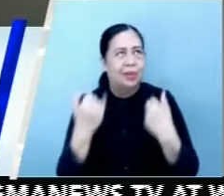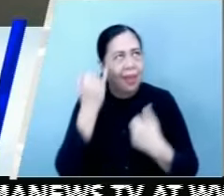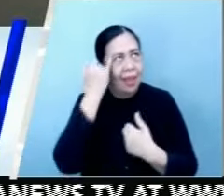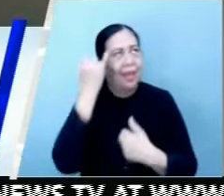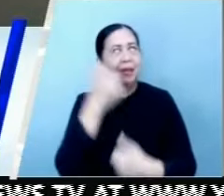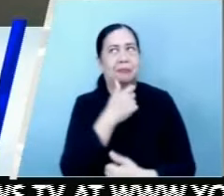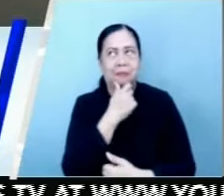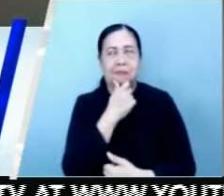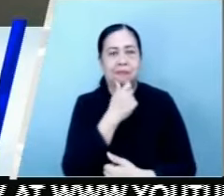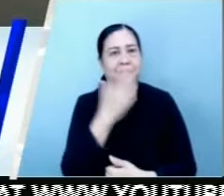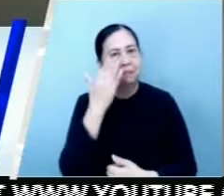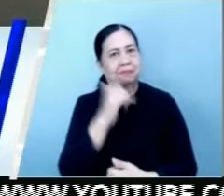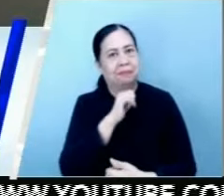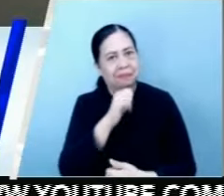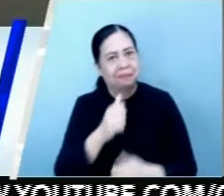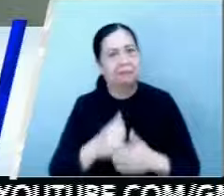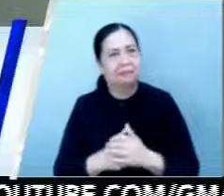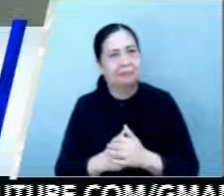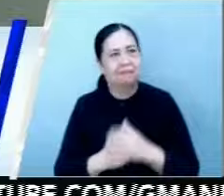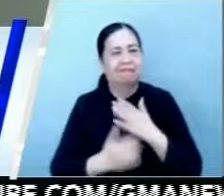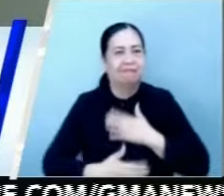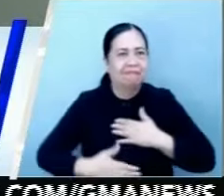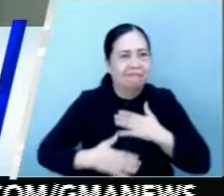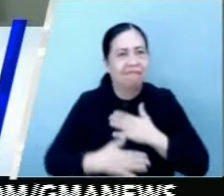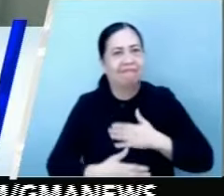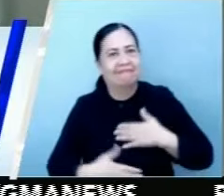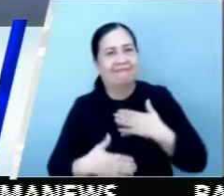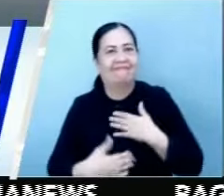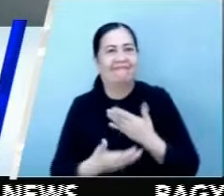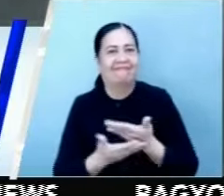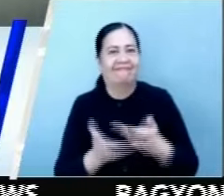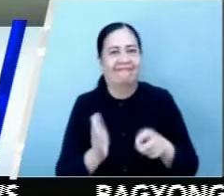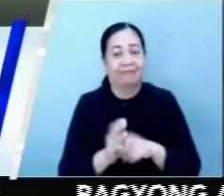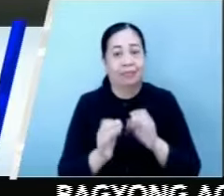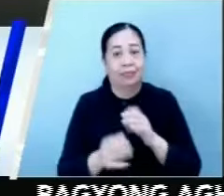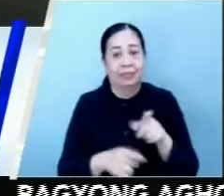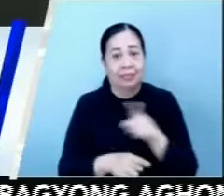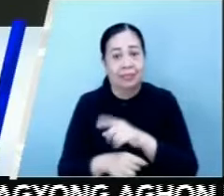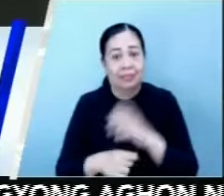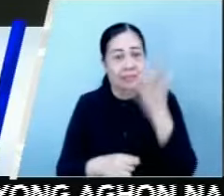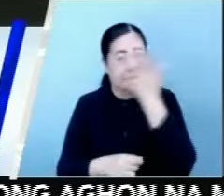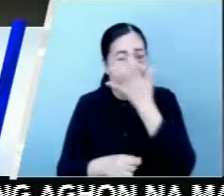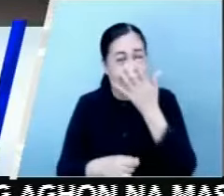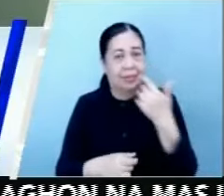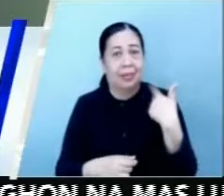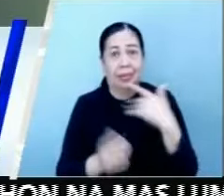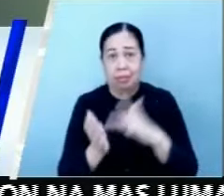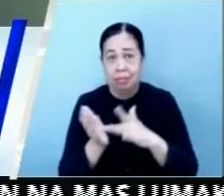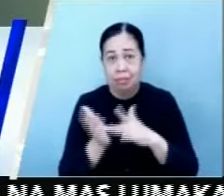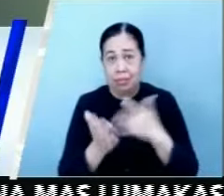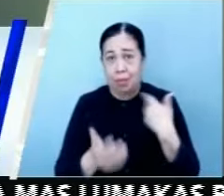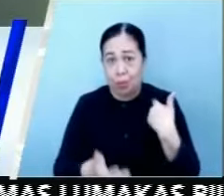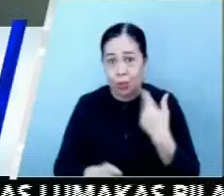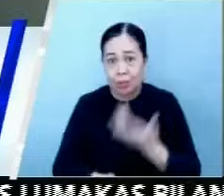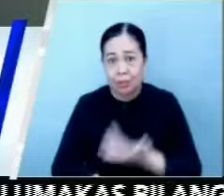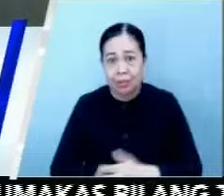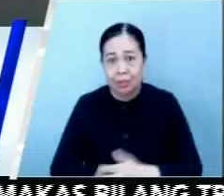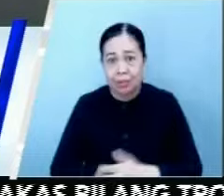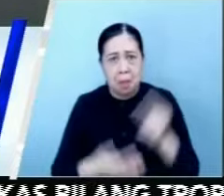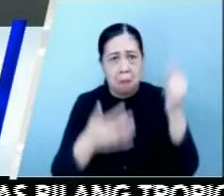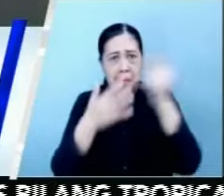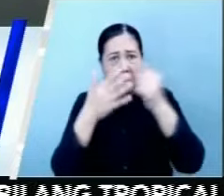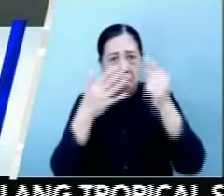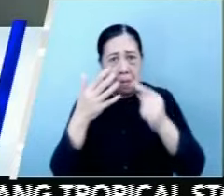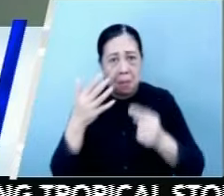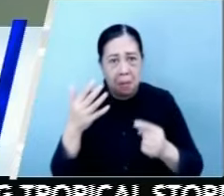na malibang sila. Kung mahilo, may gamot din dyan. Lahat ng ito,